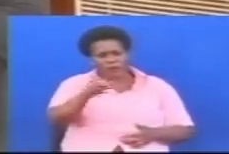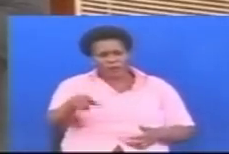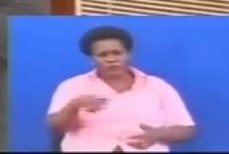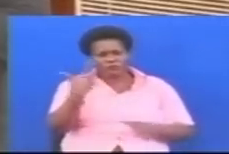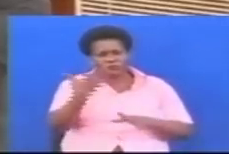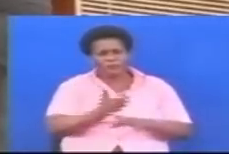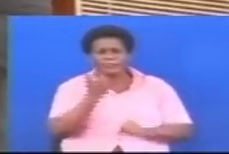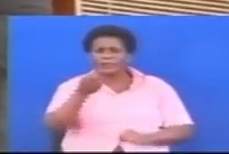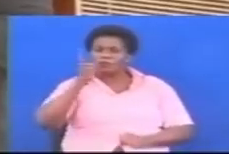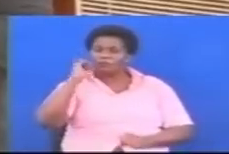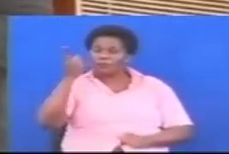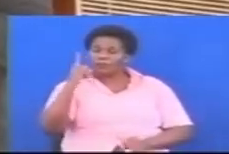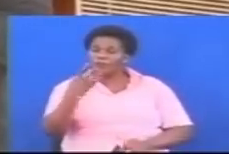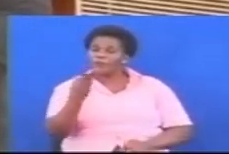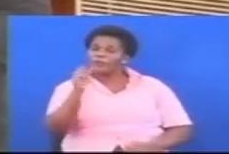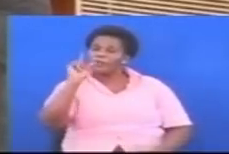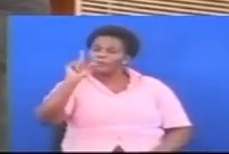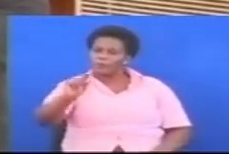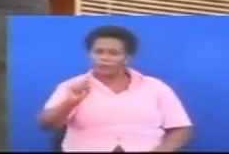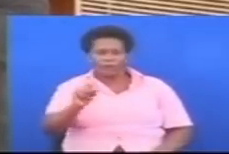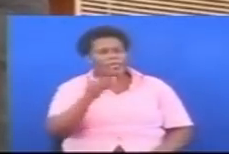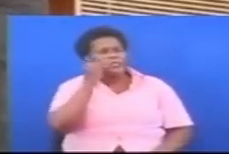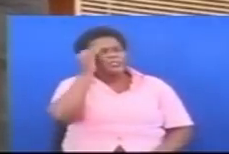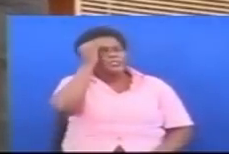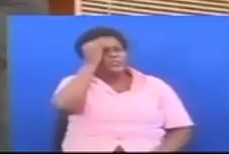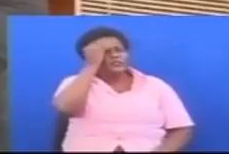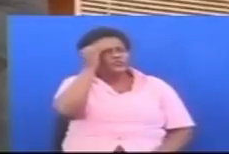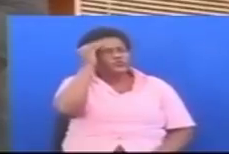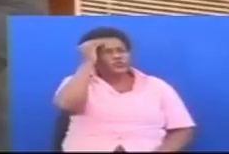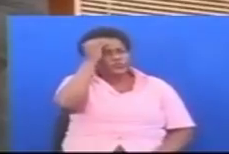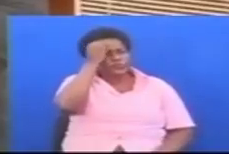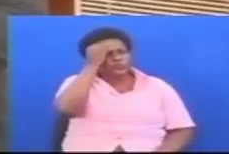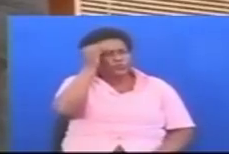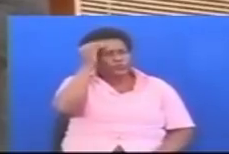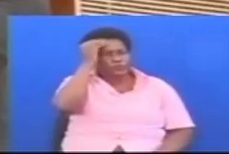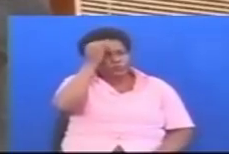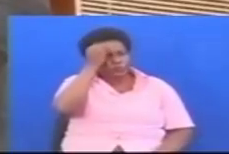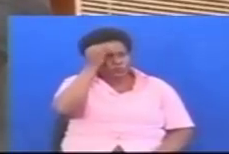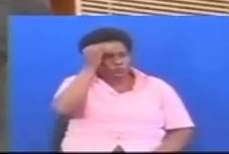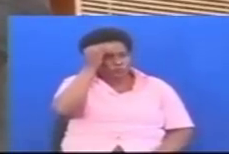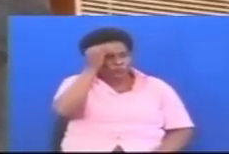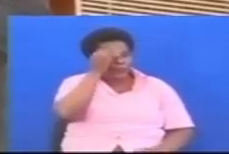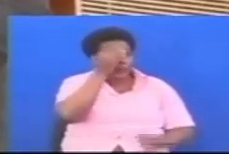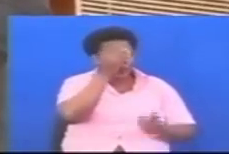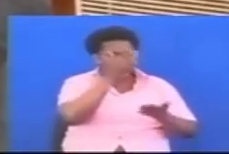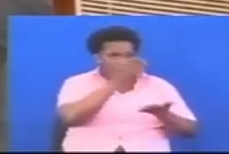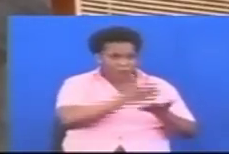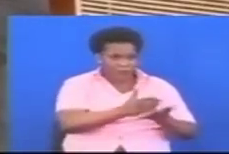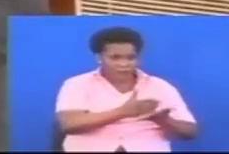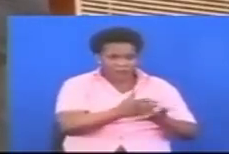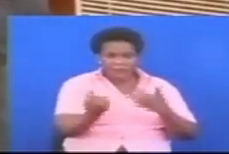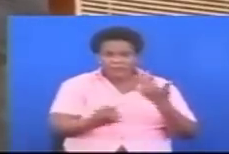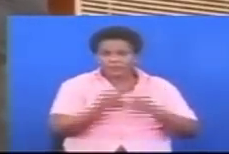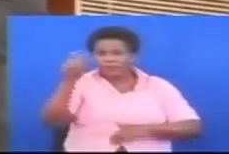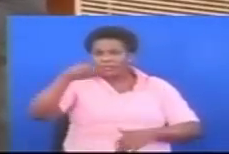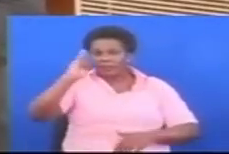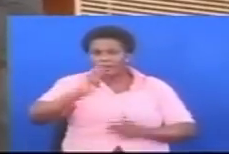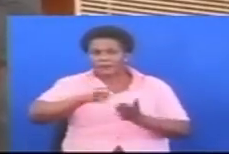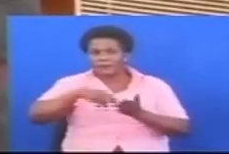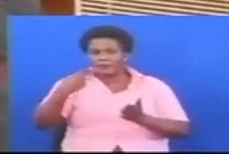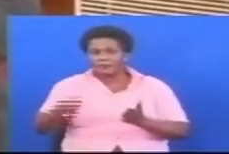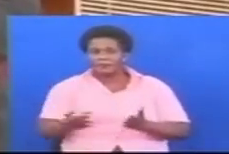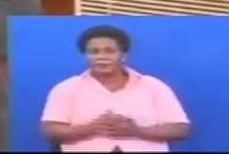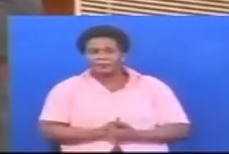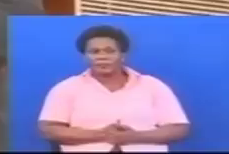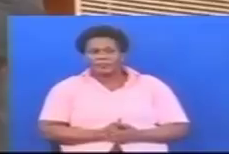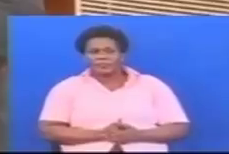nafuu kutoka Stiglas Gorge ni ndoto inayokaribia kuwa ya ukweli endapo serikali itashindwa kuchukua hatua za makusudi